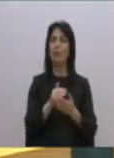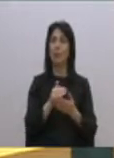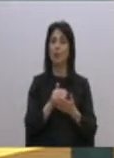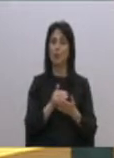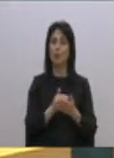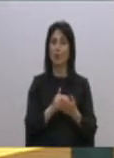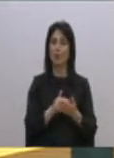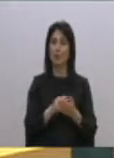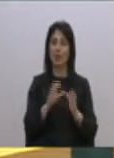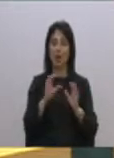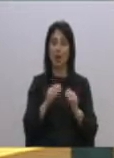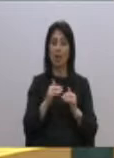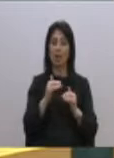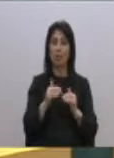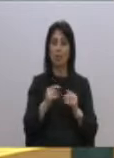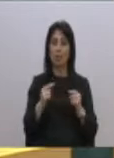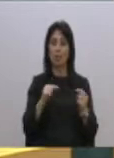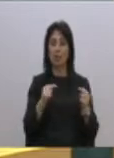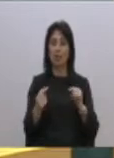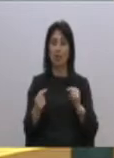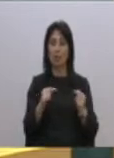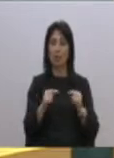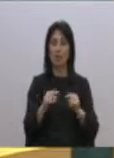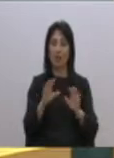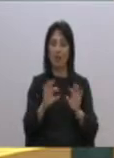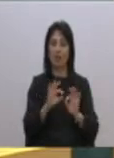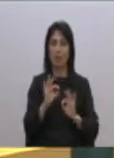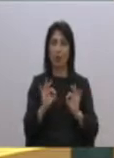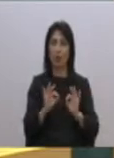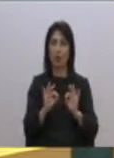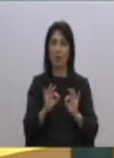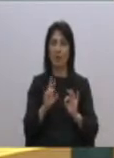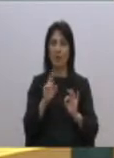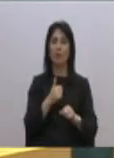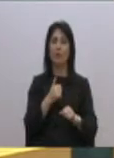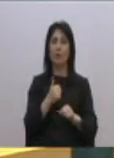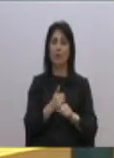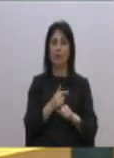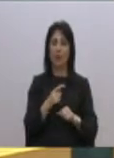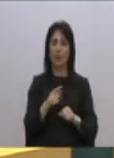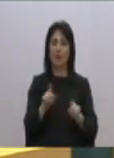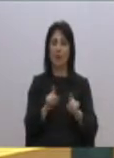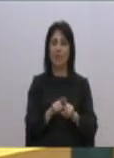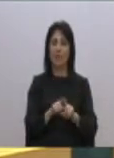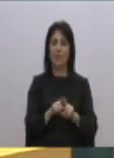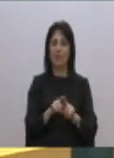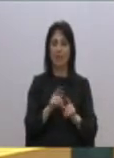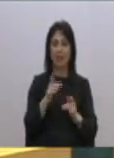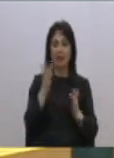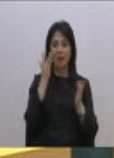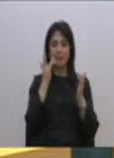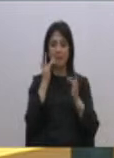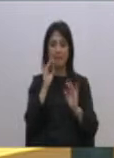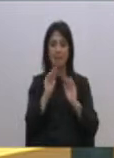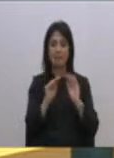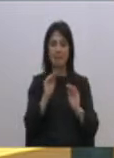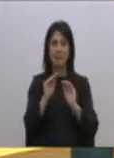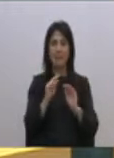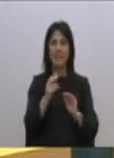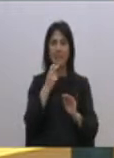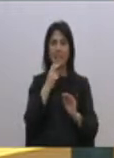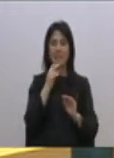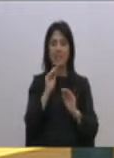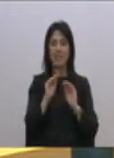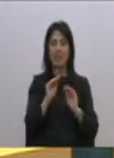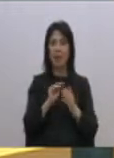კონსტიტუციის საწინააღმდეგო პოზიცია შემოთავაზებული კანონპროექტით. Და თან უცით სტილისტურათაც ცოტა ისე სასაცილოთ არის,